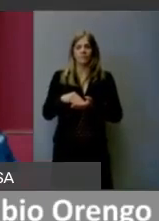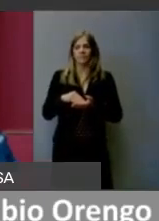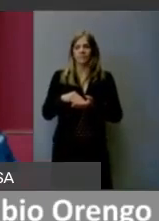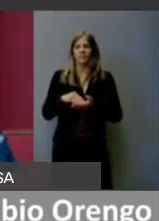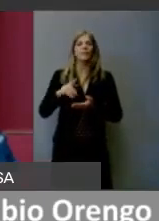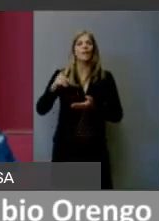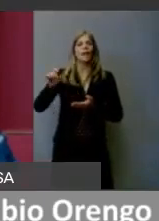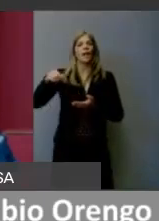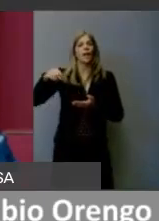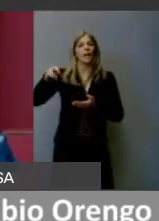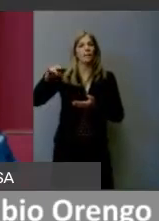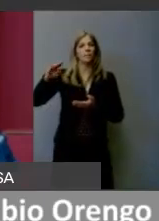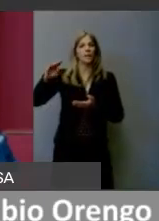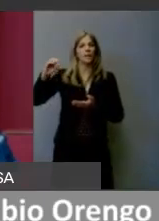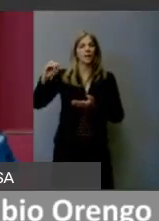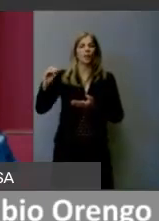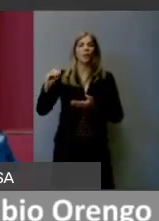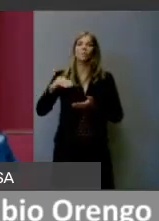Gambino,